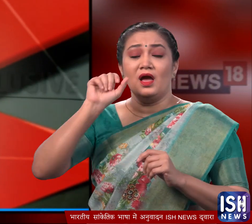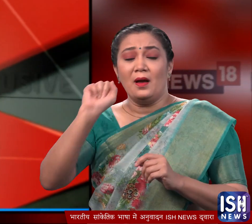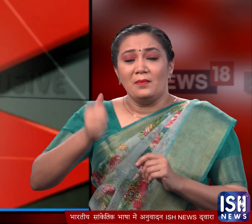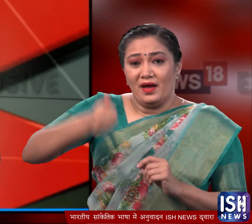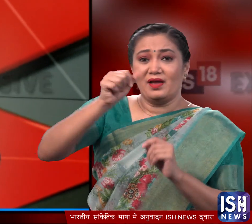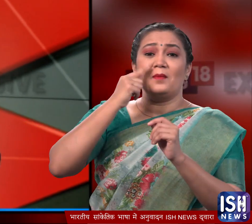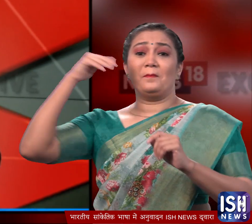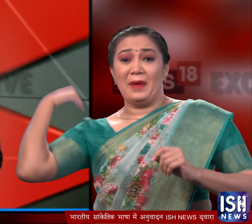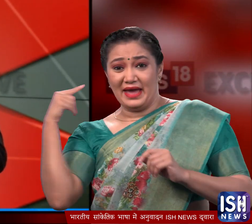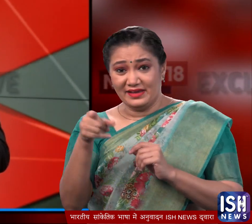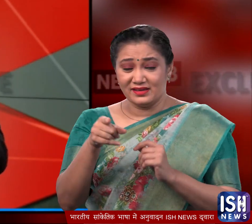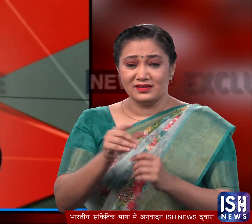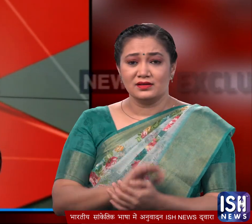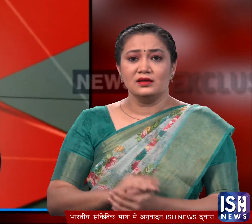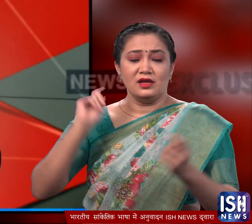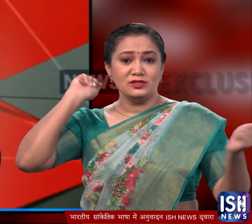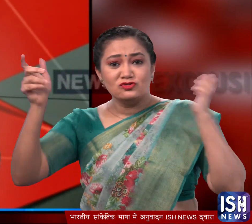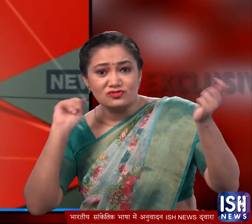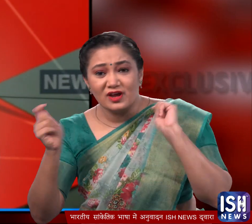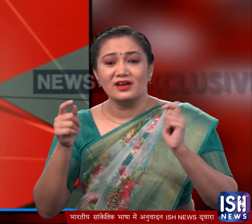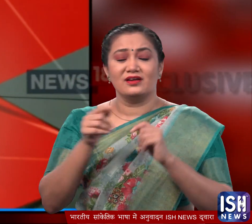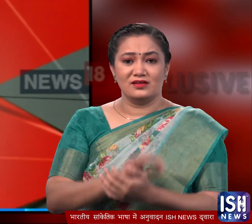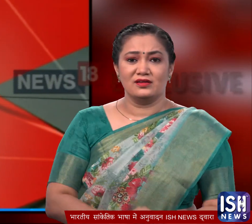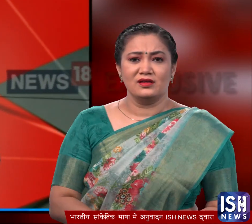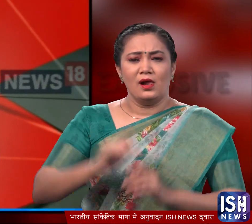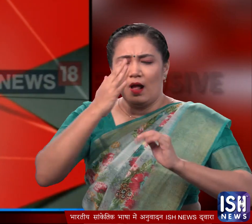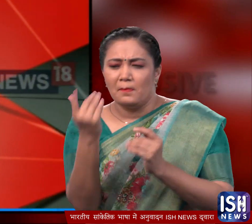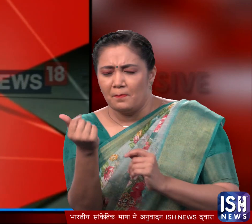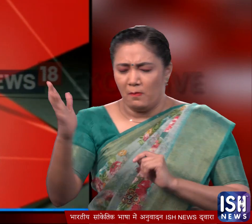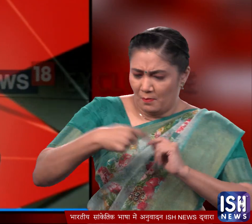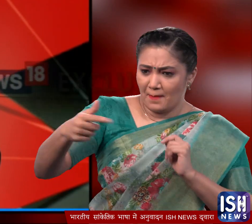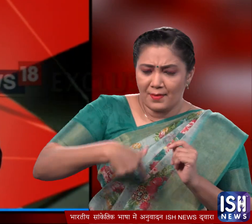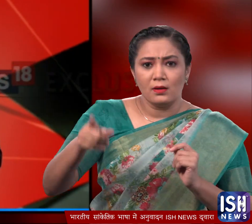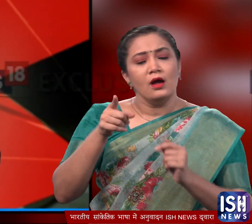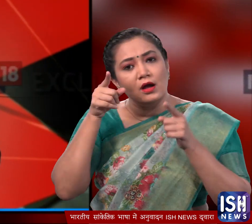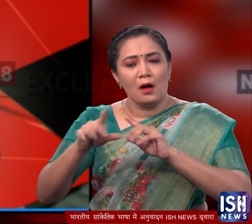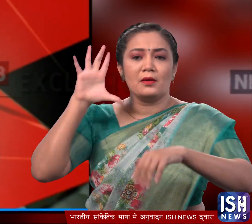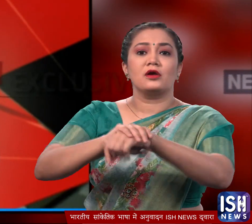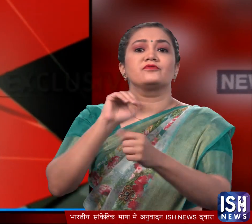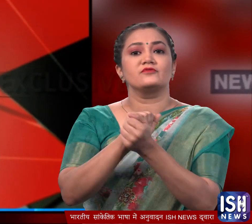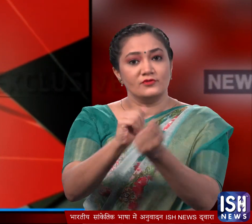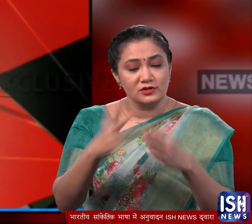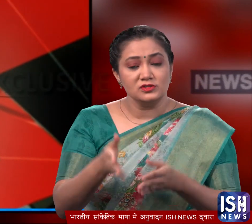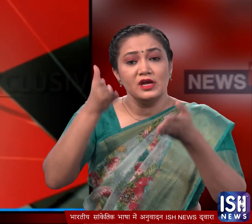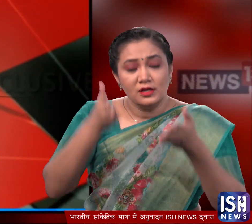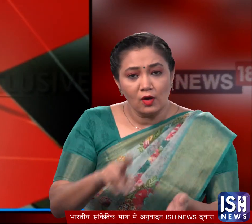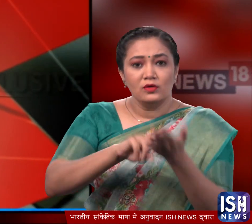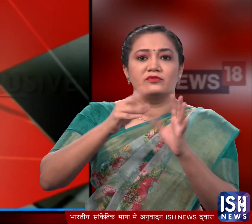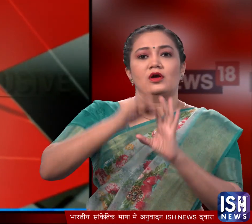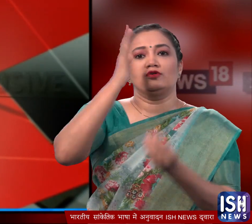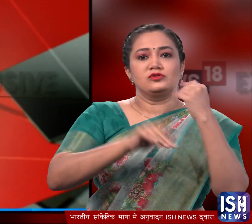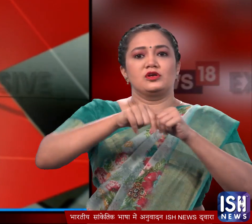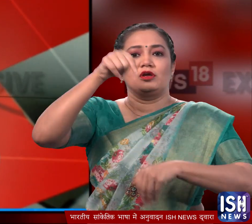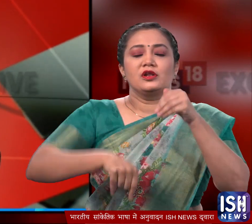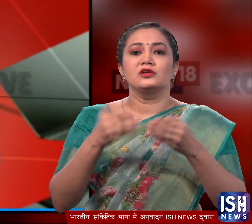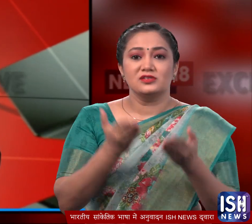अध्यक्ष के भाई को ट्रकों से अवैध वसूली के आरोप में पकड़ा गया था। और अब नवादा में एसोसिएशन